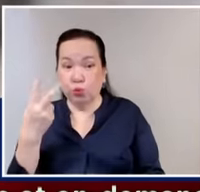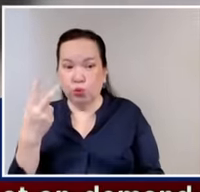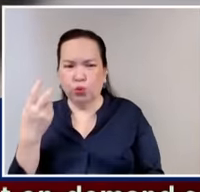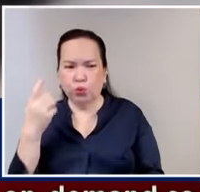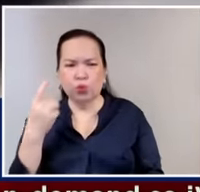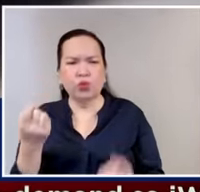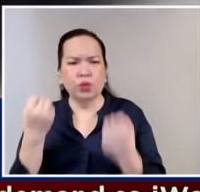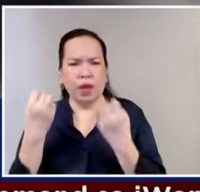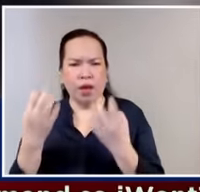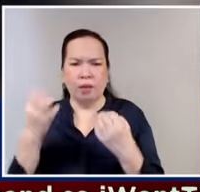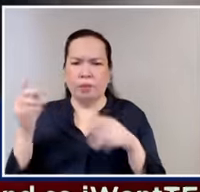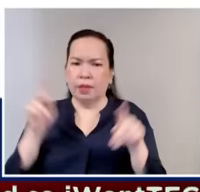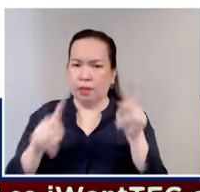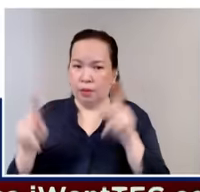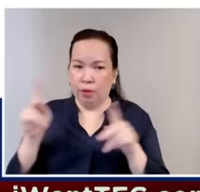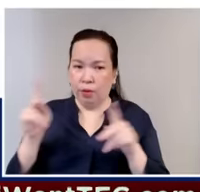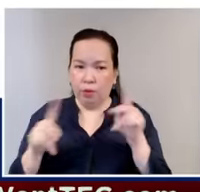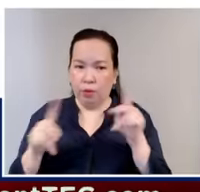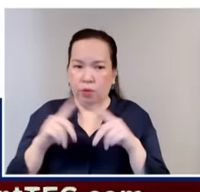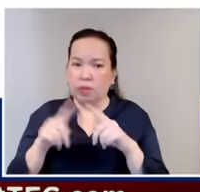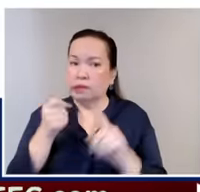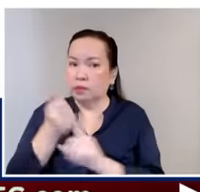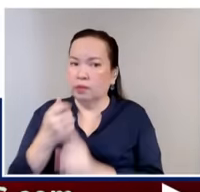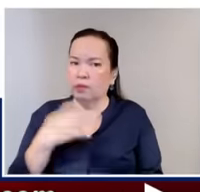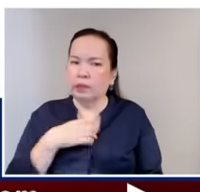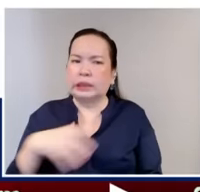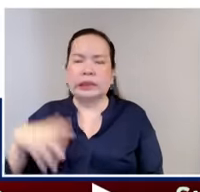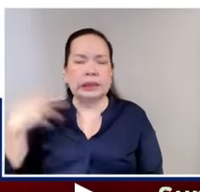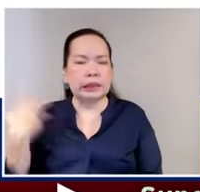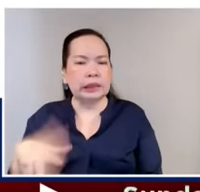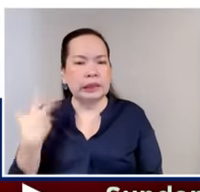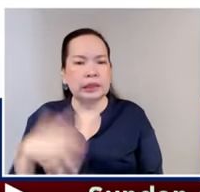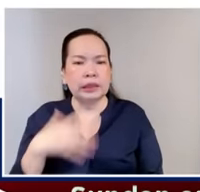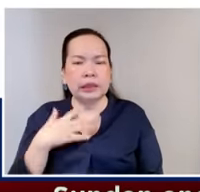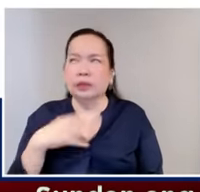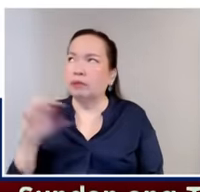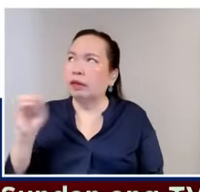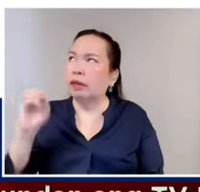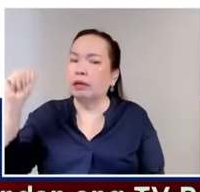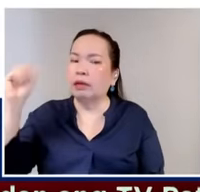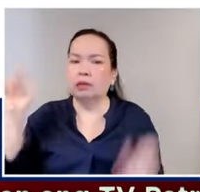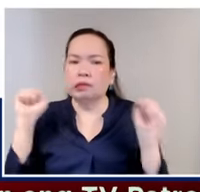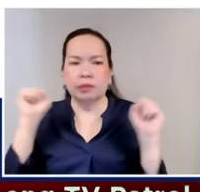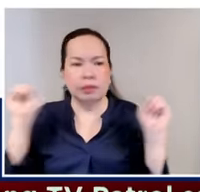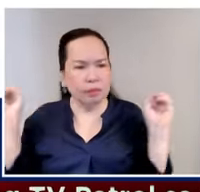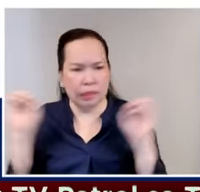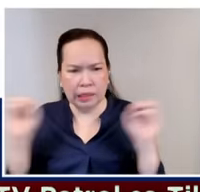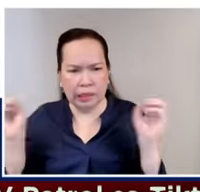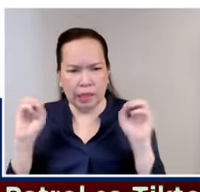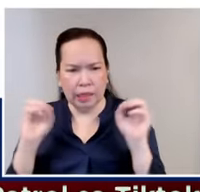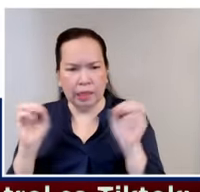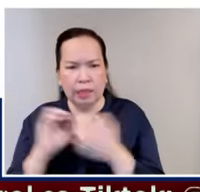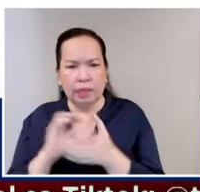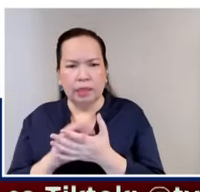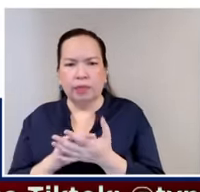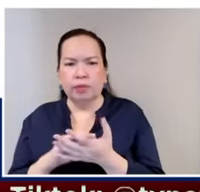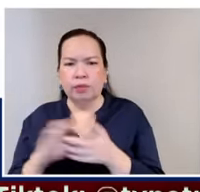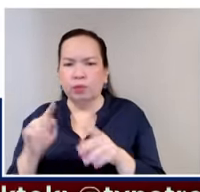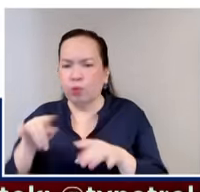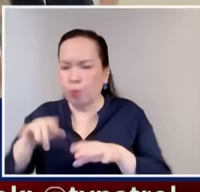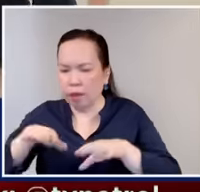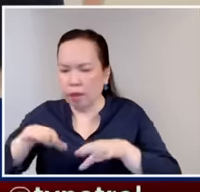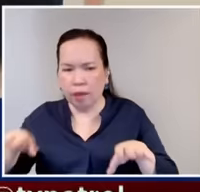tao. At ang reklamo niya, sobrang init at tila hindi gumagana ang aircon. Apektadoan niya mga bata at